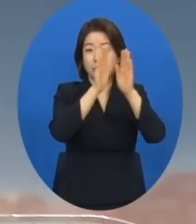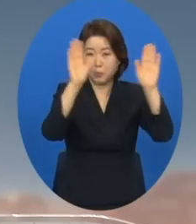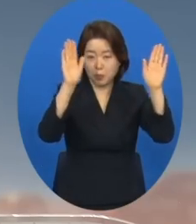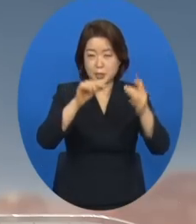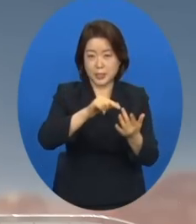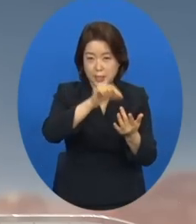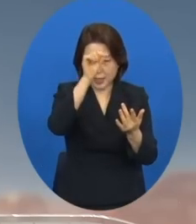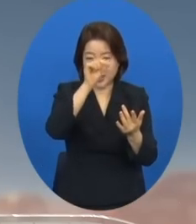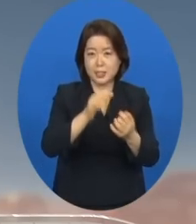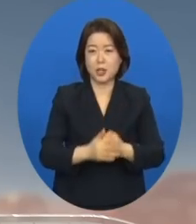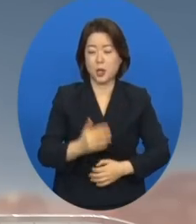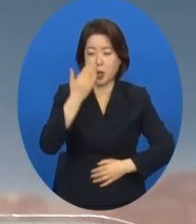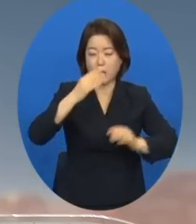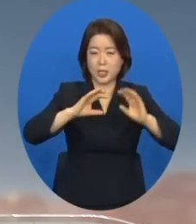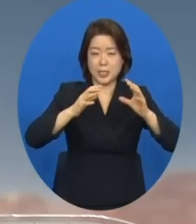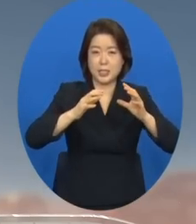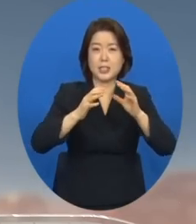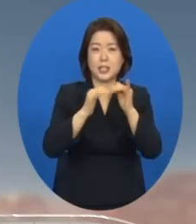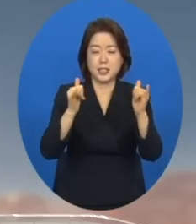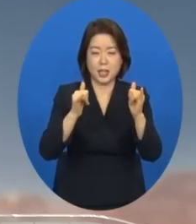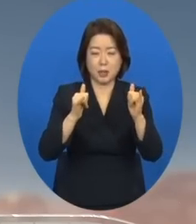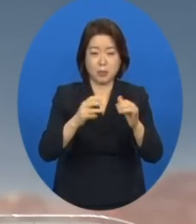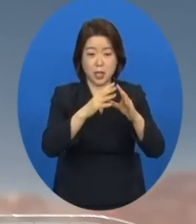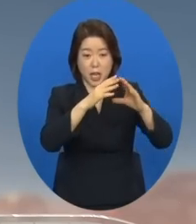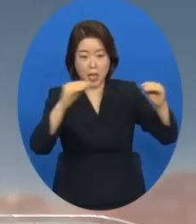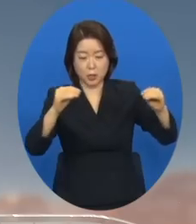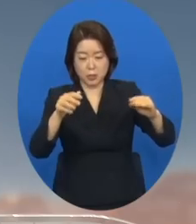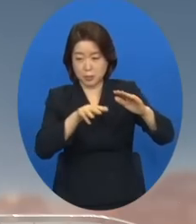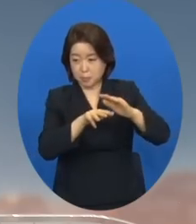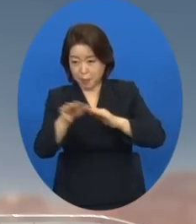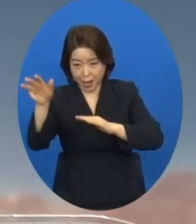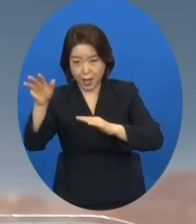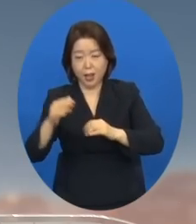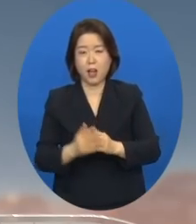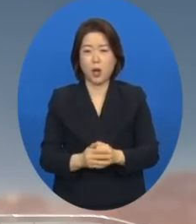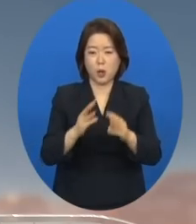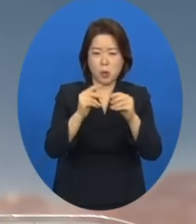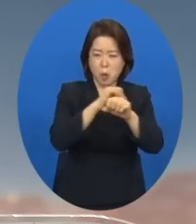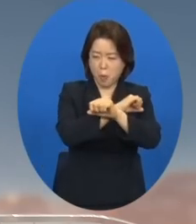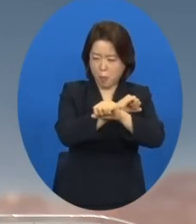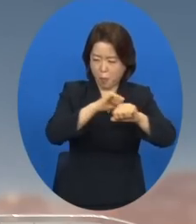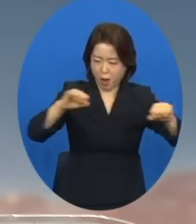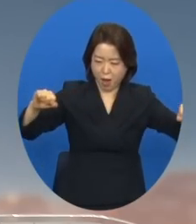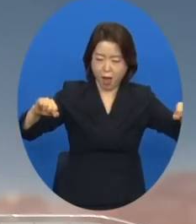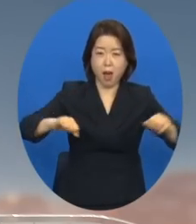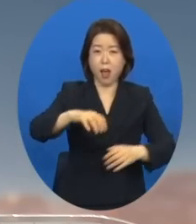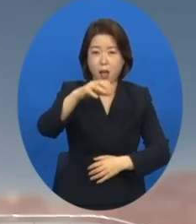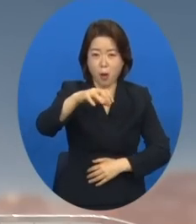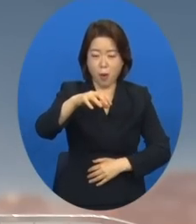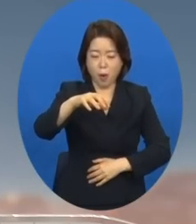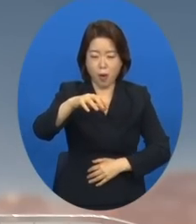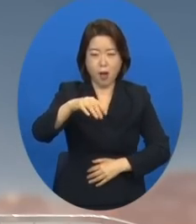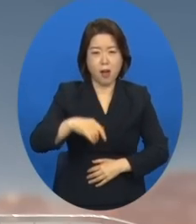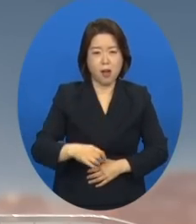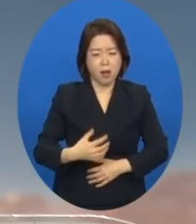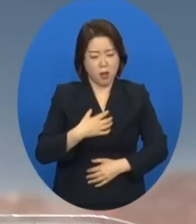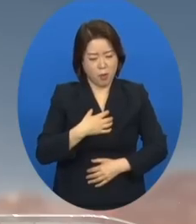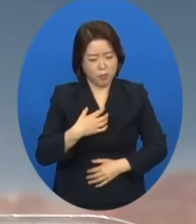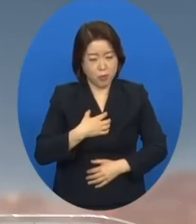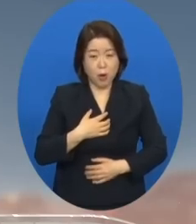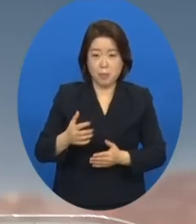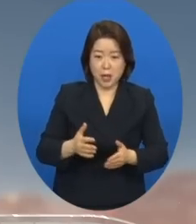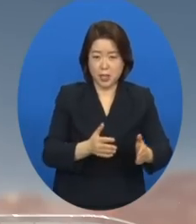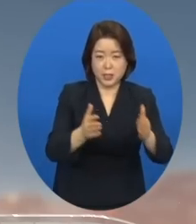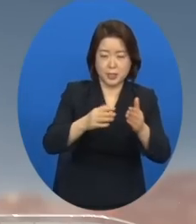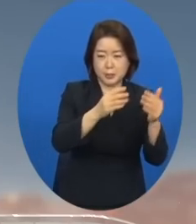택하셔서 이스라엘 백성들을 애굽에서 건지셨습니다 그리고 광야라고 하는 그 정말 험난한 길을